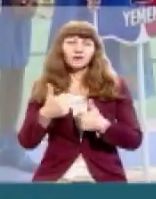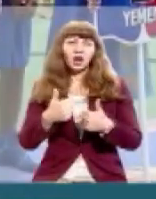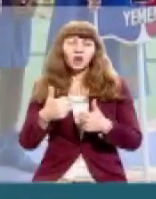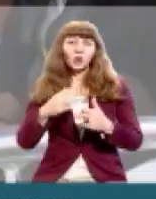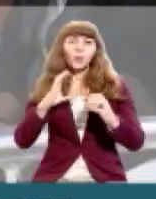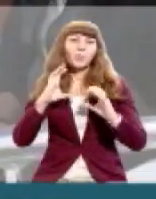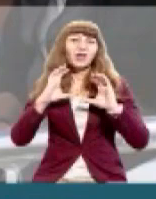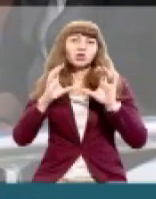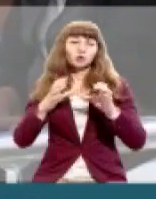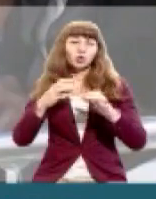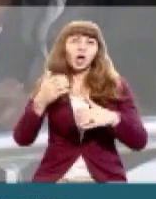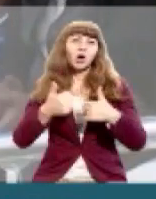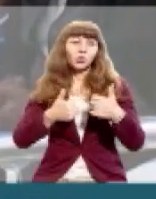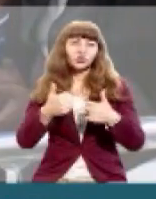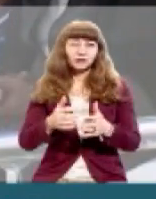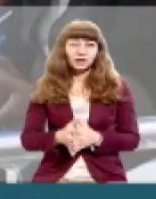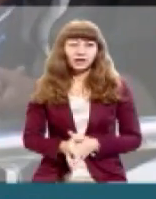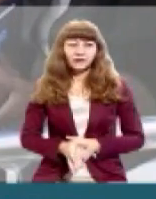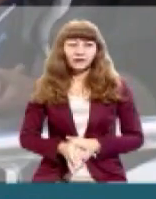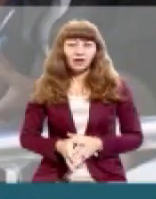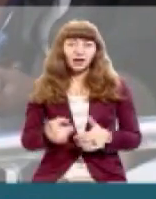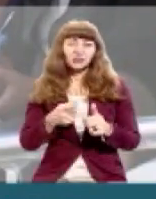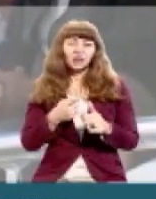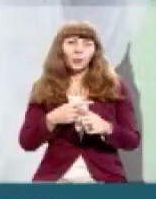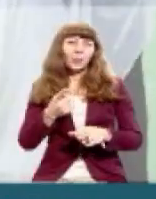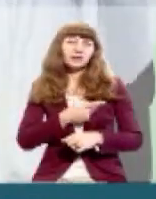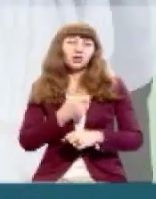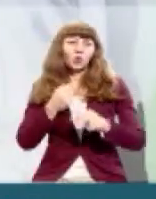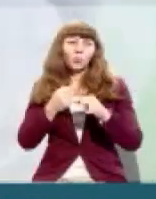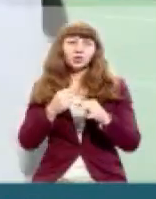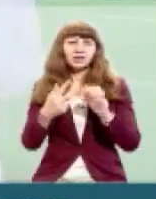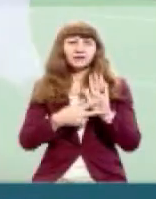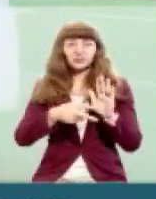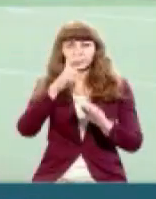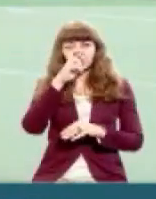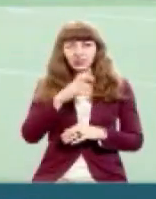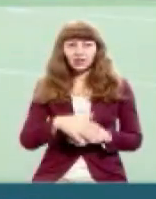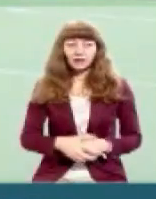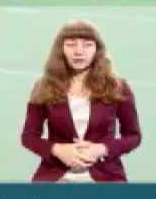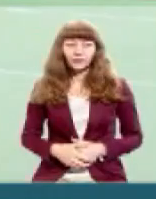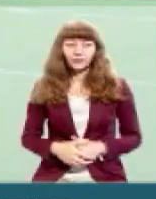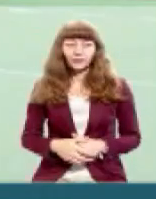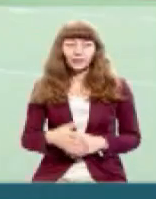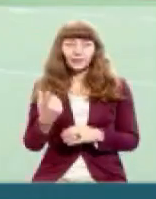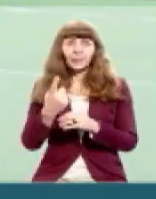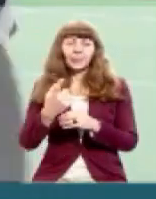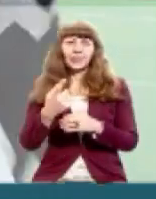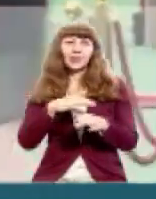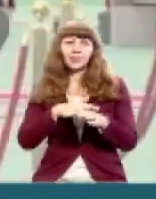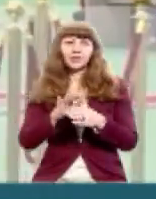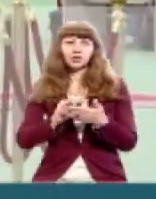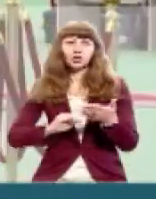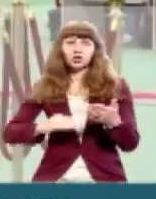ие сайысқа бұл жолы 8 елдің былғары қолғап шеберлері қатысуда. Басаяғы 4 күнге оласатын дүбірлі дода